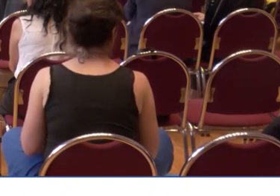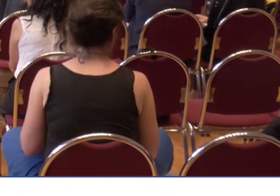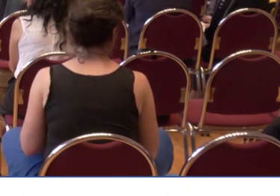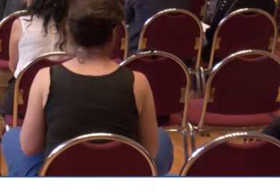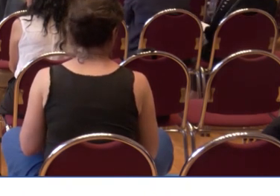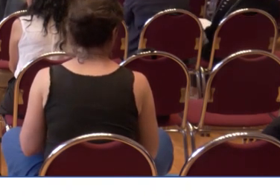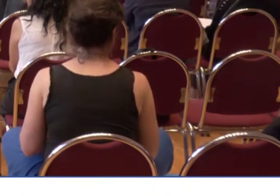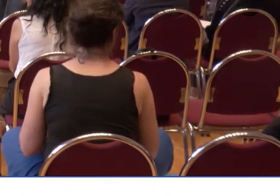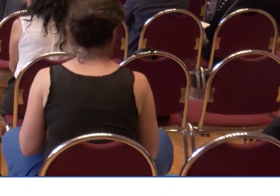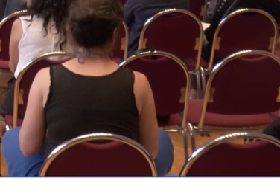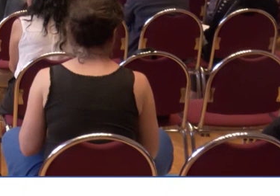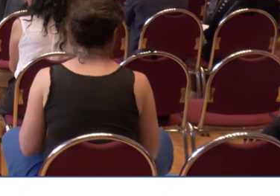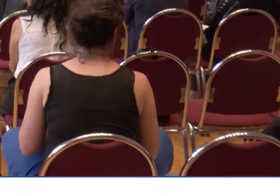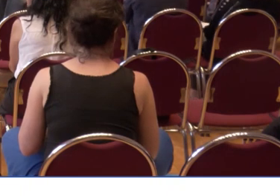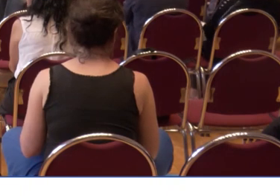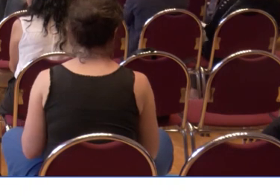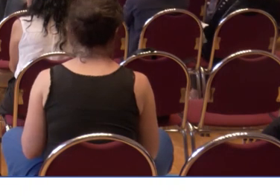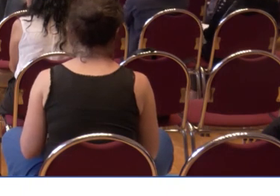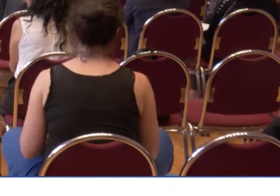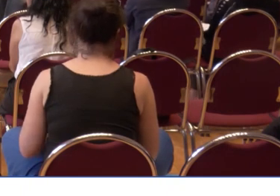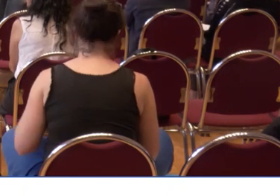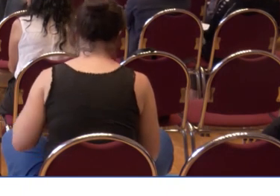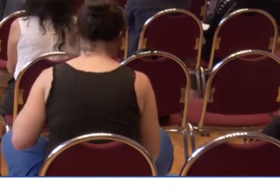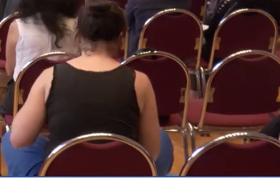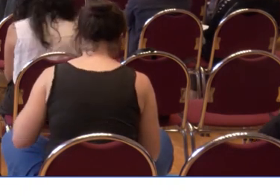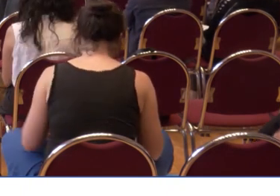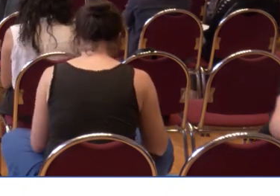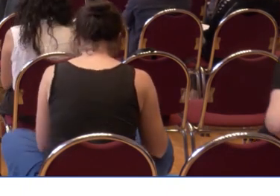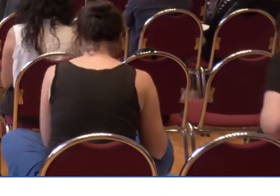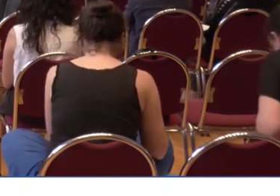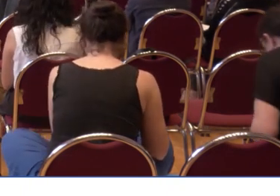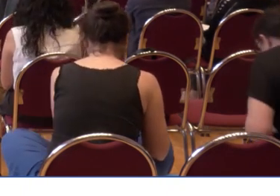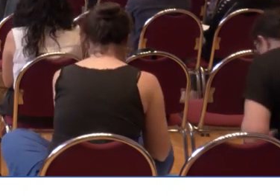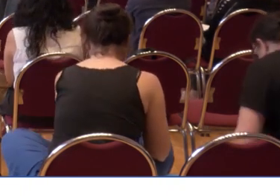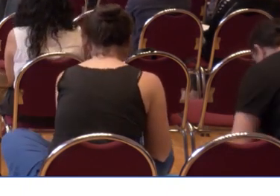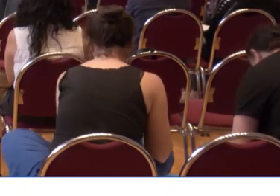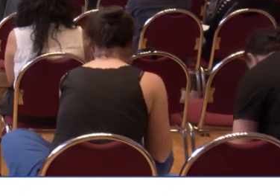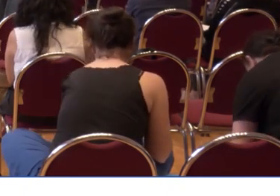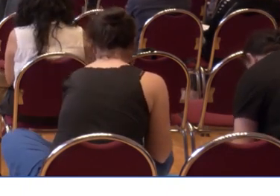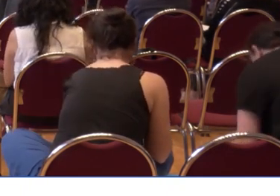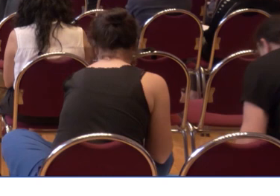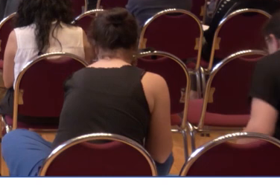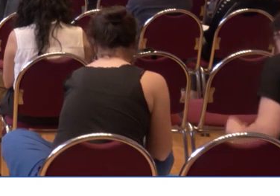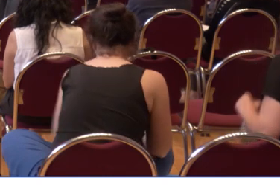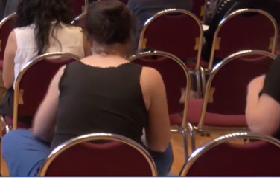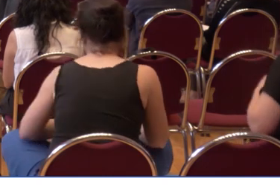diese beiden setzen sich auch zusammen wenn der Mensch verschiedene Hilfen braucht